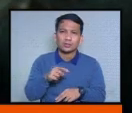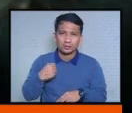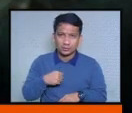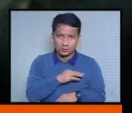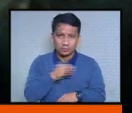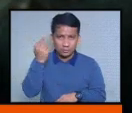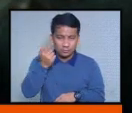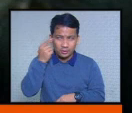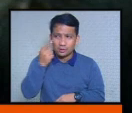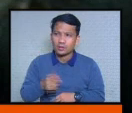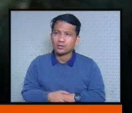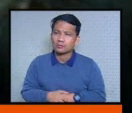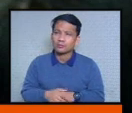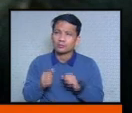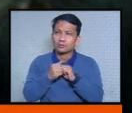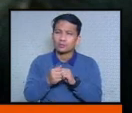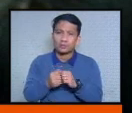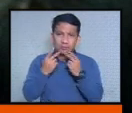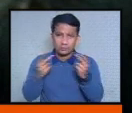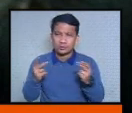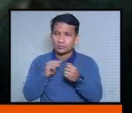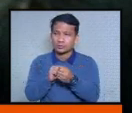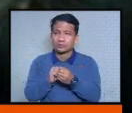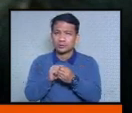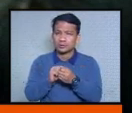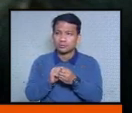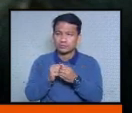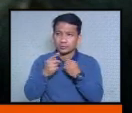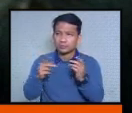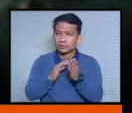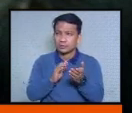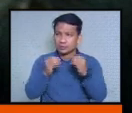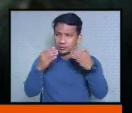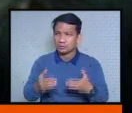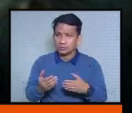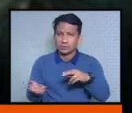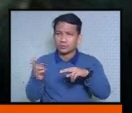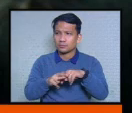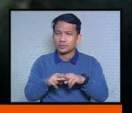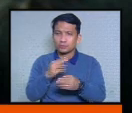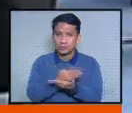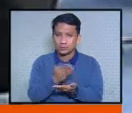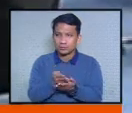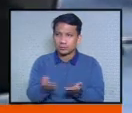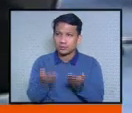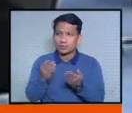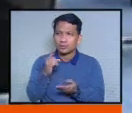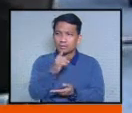mga kawani ng gobyerno, kasama na ang mga public school teacher. Tumaas din ang budget ng PNP